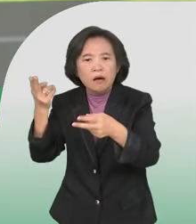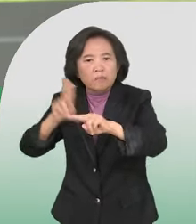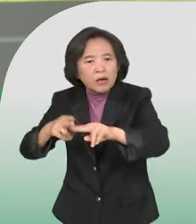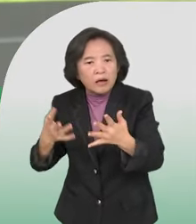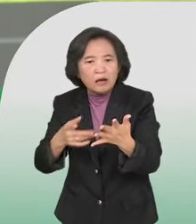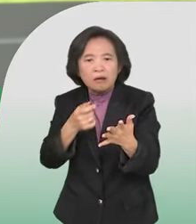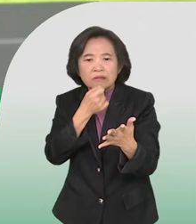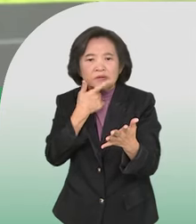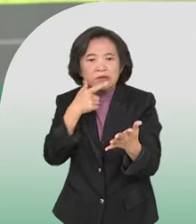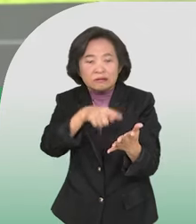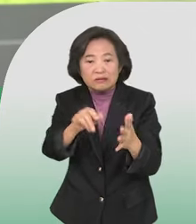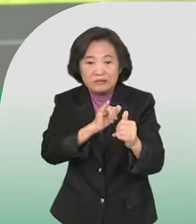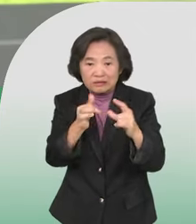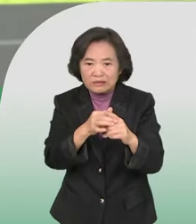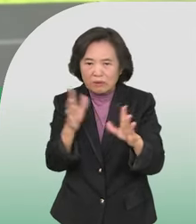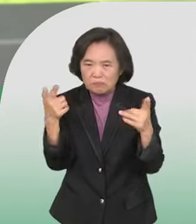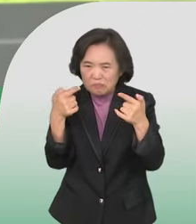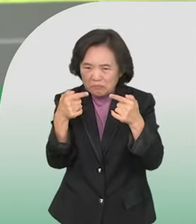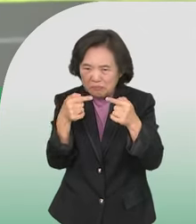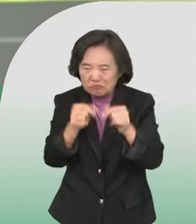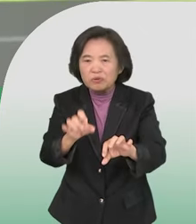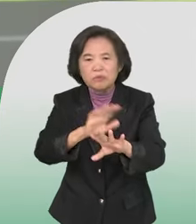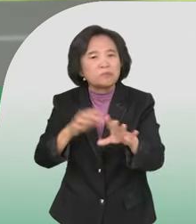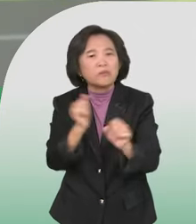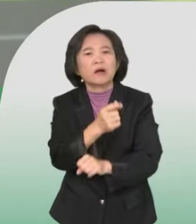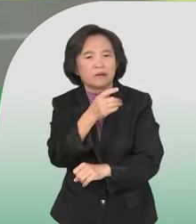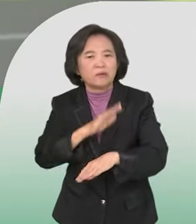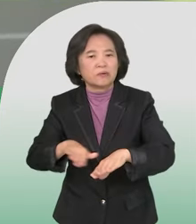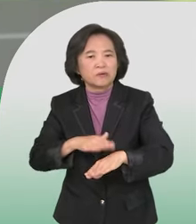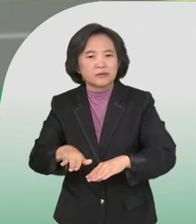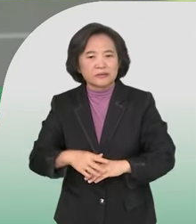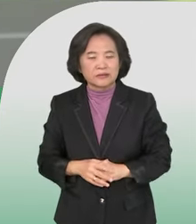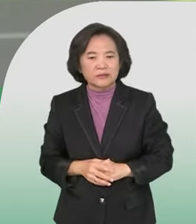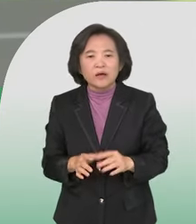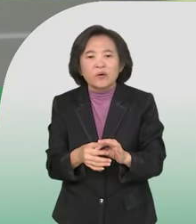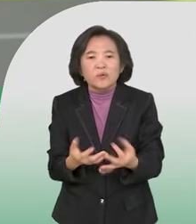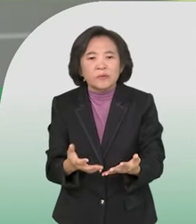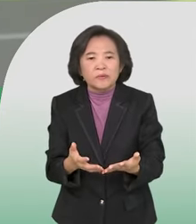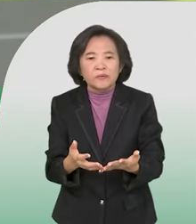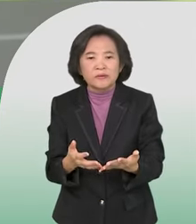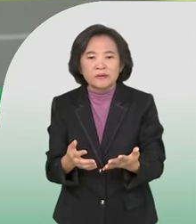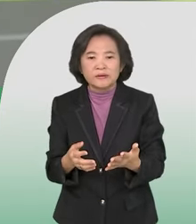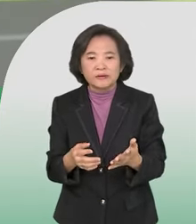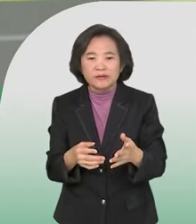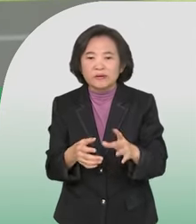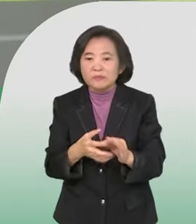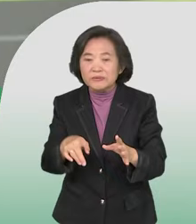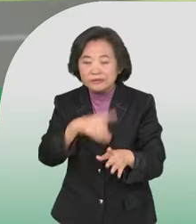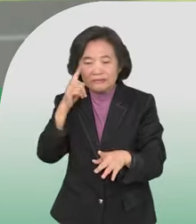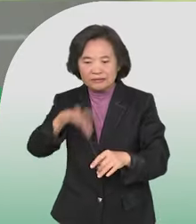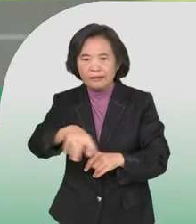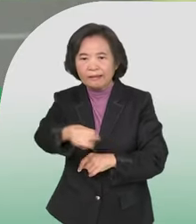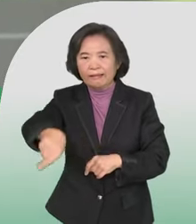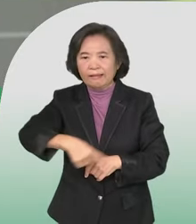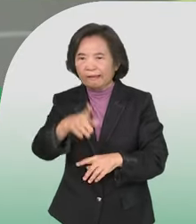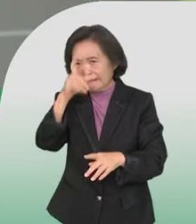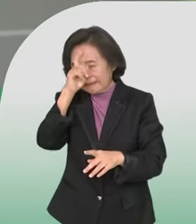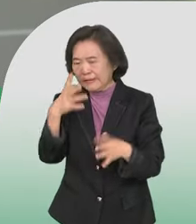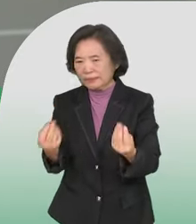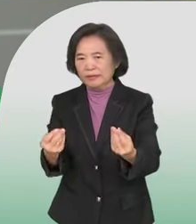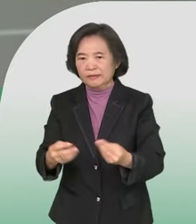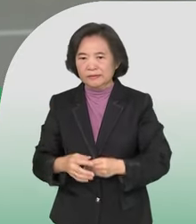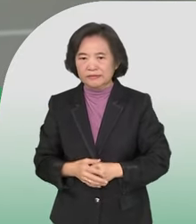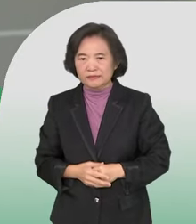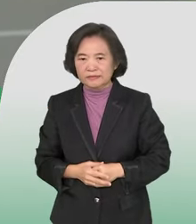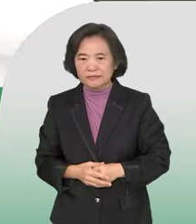沙琪为小事的赞美家，用个讲，也会因为阿个提供。